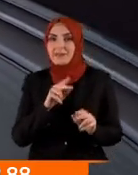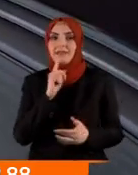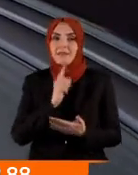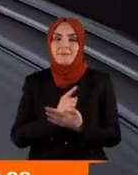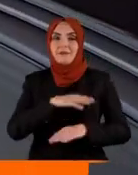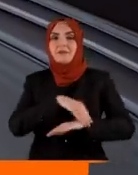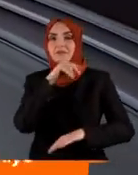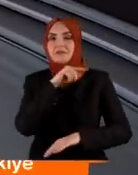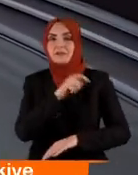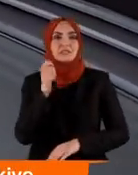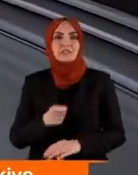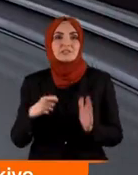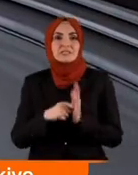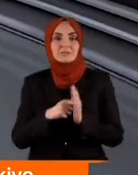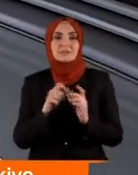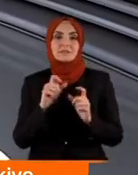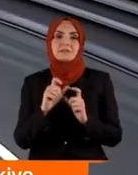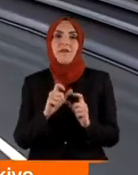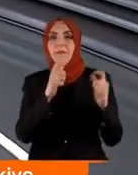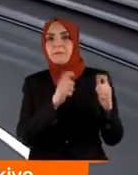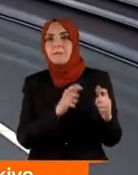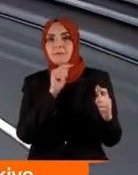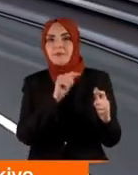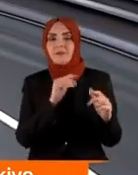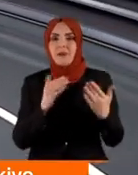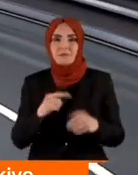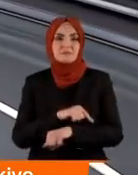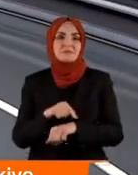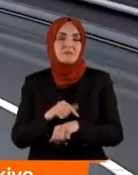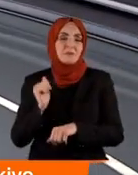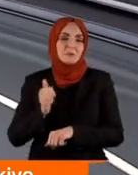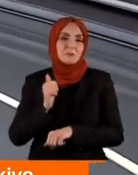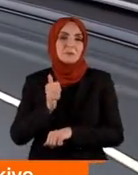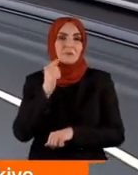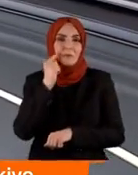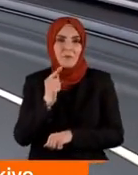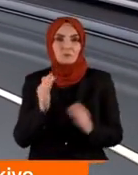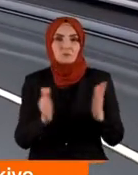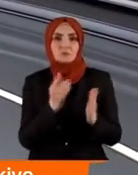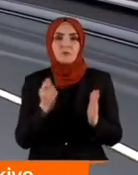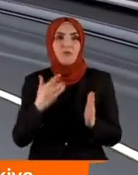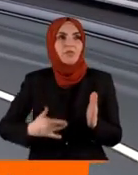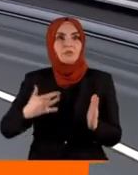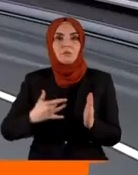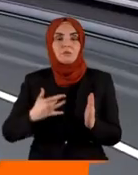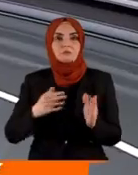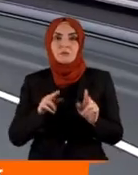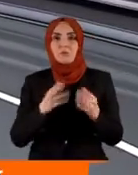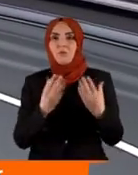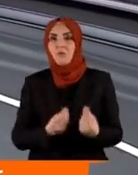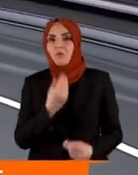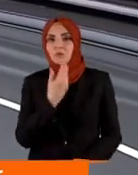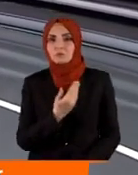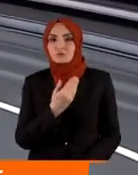geçiyor. Ancak artık burası zaman içinde adeta küçük bir Anadolu'ya dönüşmüş durumda. Türk yemeklerinden Türk kültürüne,